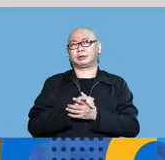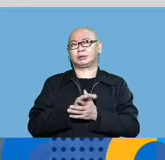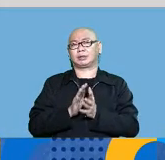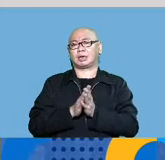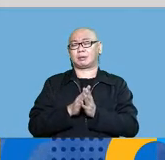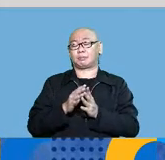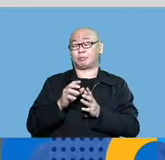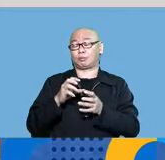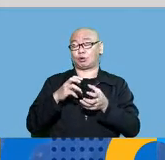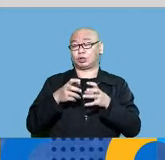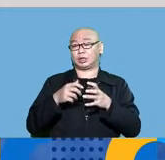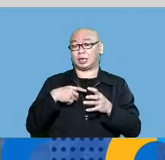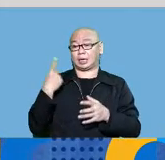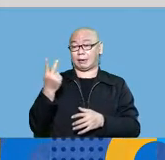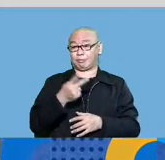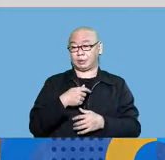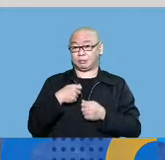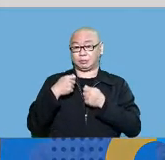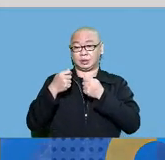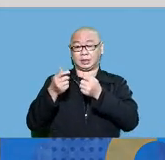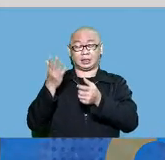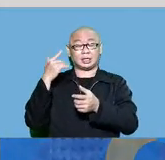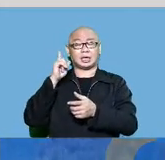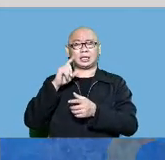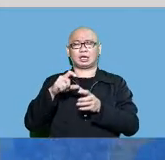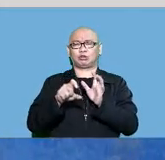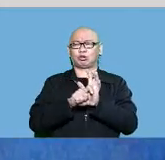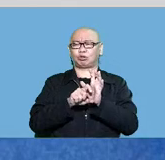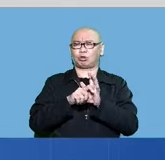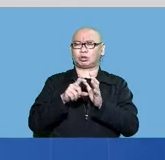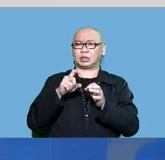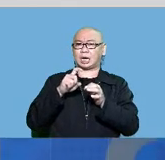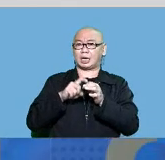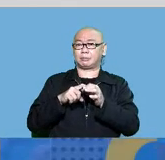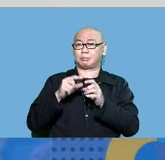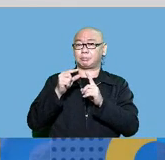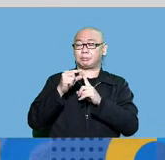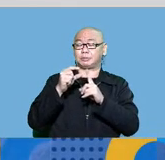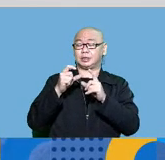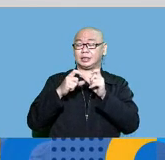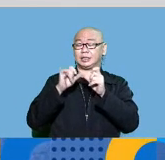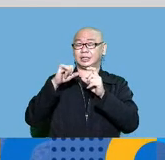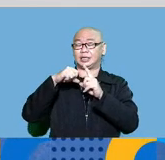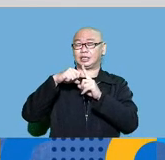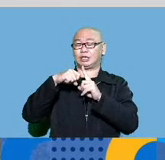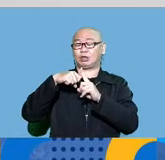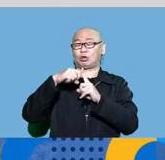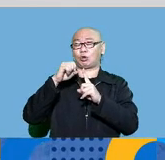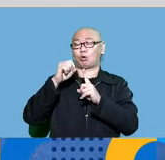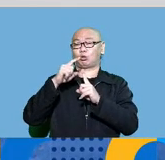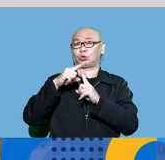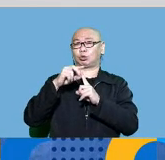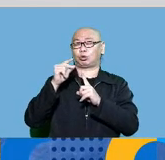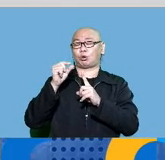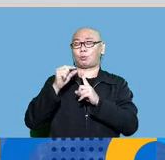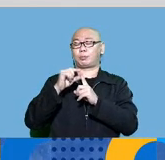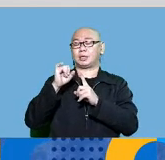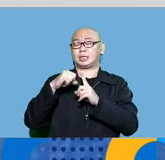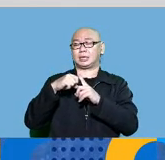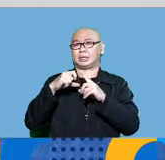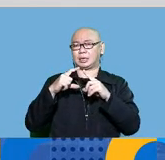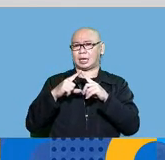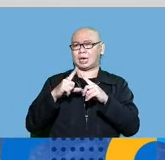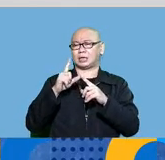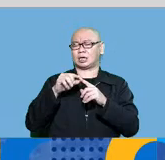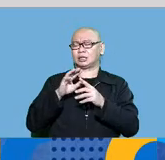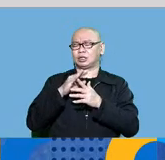project yang kami berikan tadi, sudah saya contohkan, ada yang berkaitan dengan psikotropika, dengan berkaitan dengan hewan-hewan percobaan, ada